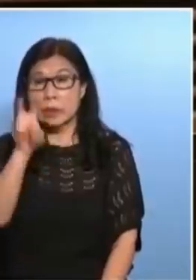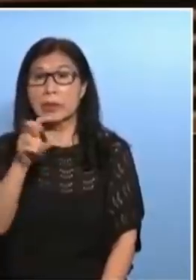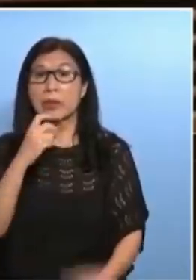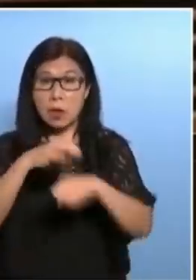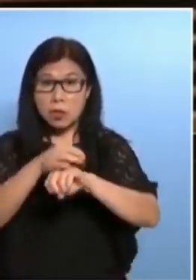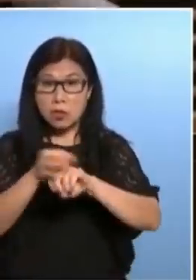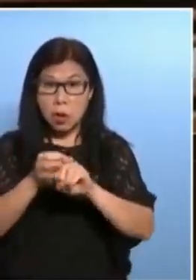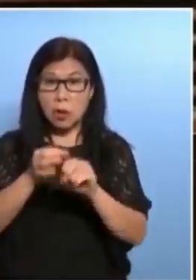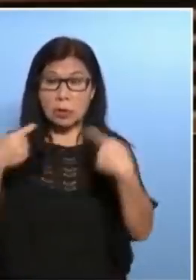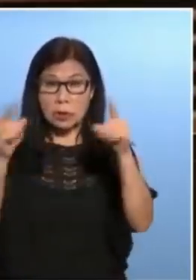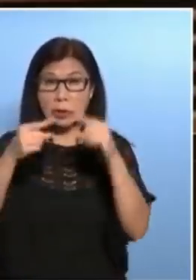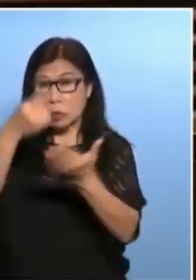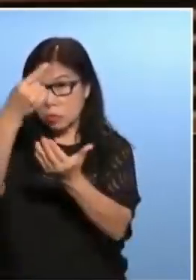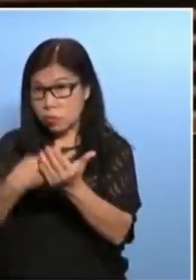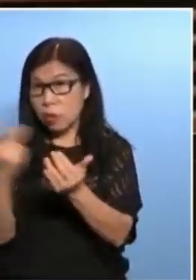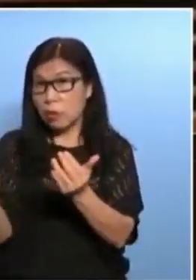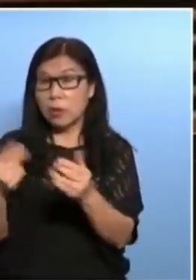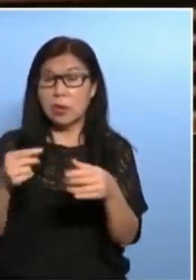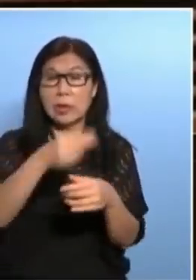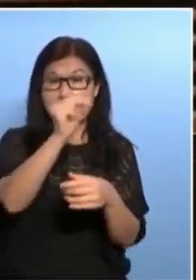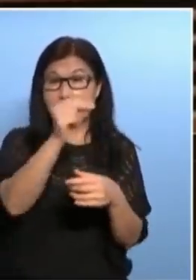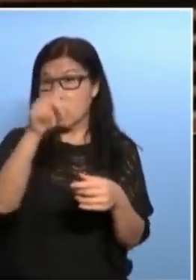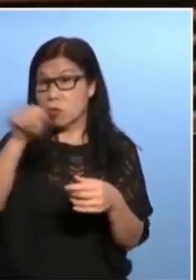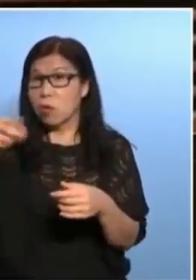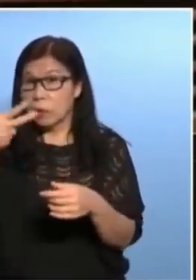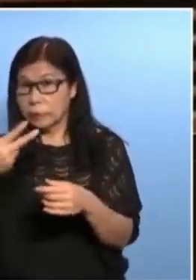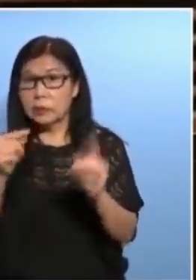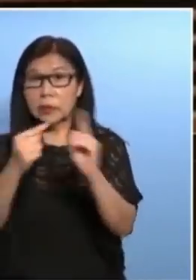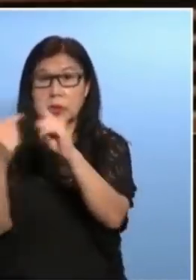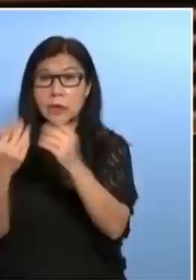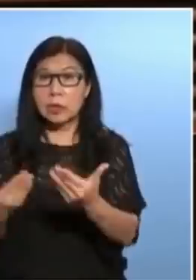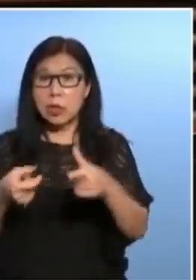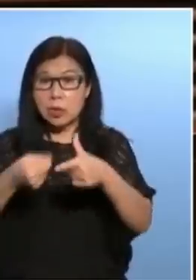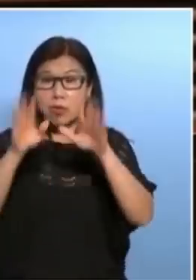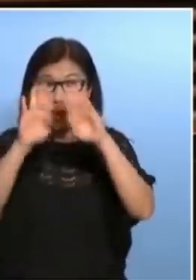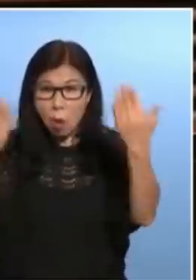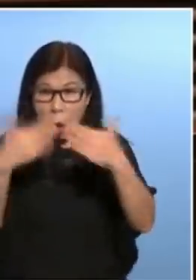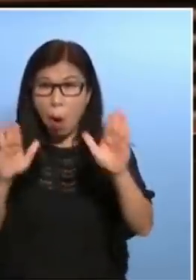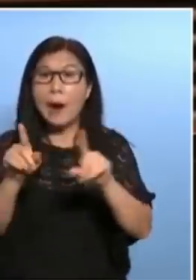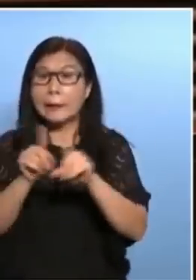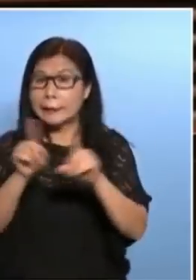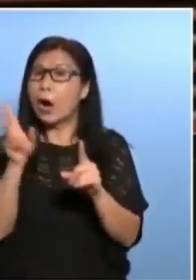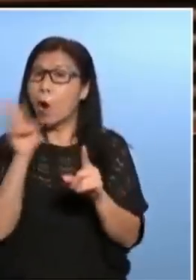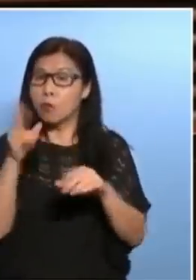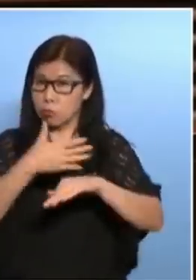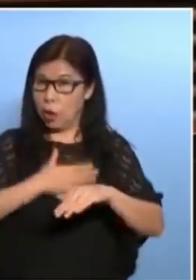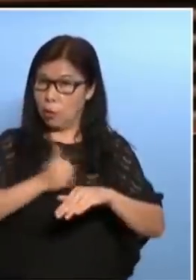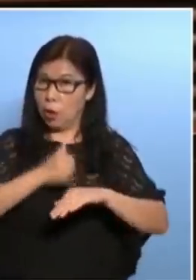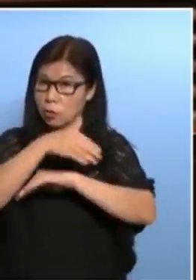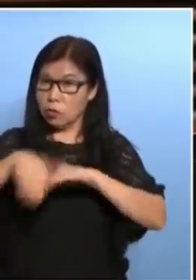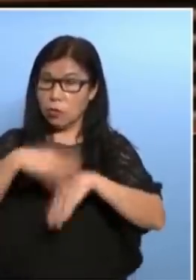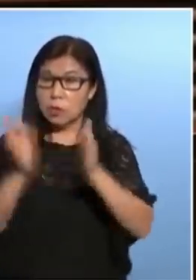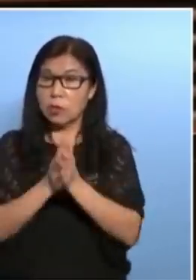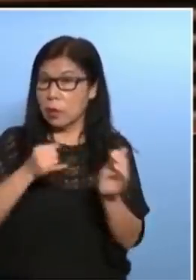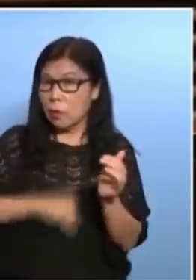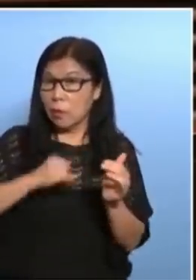條例草案的第7(2) 條，當中提及任何人如公開及故意以任何方式侮辱國